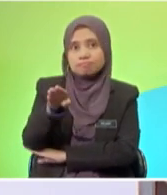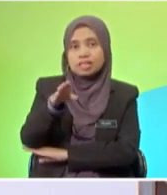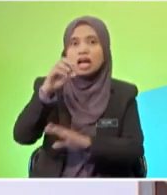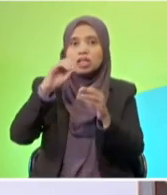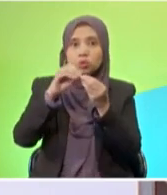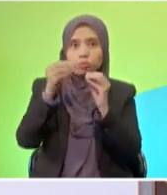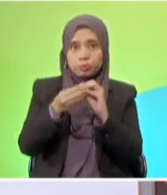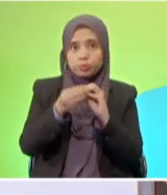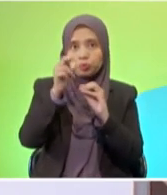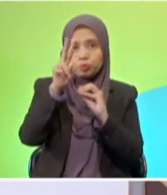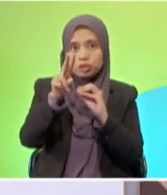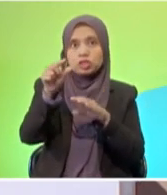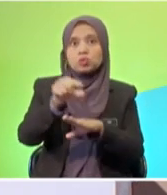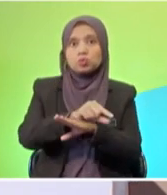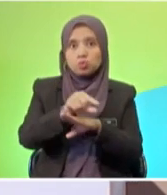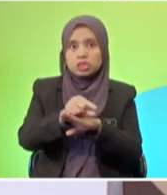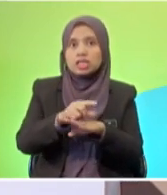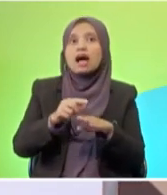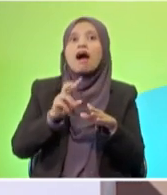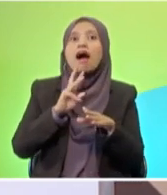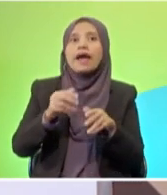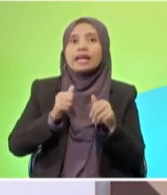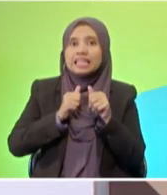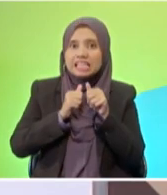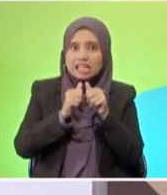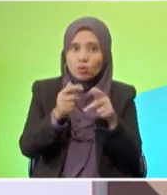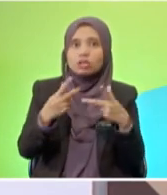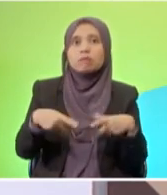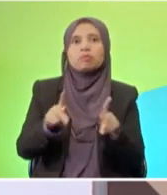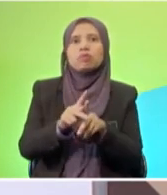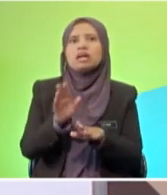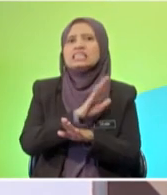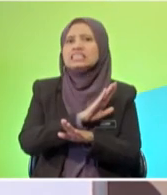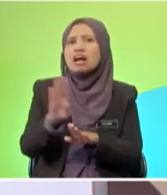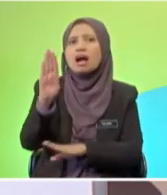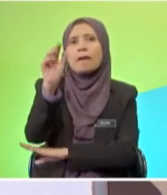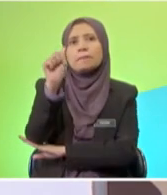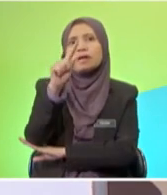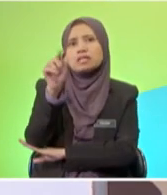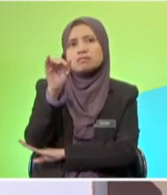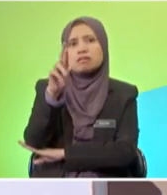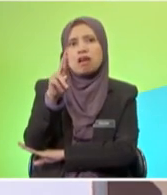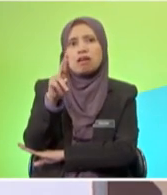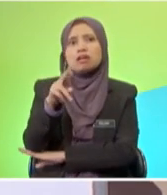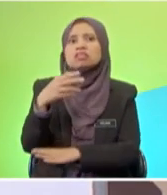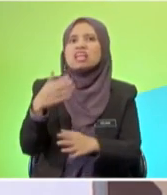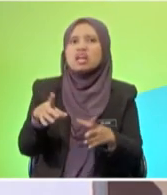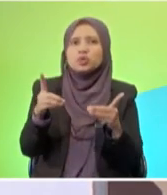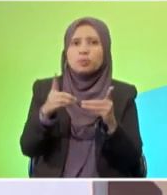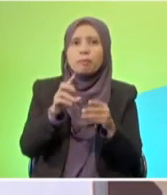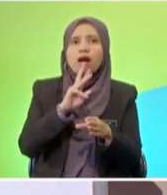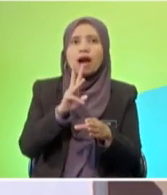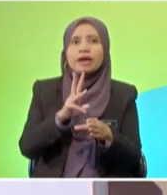menggunakan air mengikut keperluan jangan membatasi air dah jumpo air mandi sampai